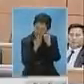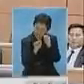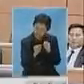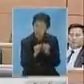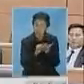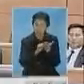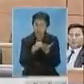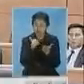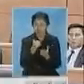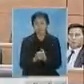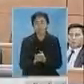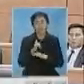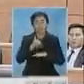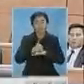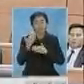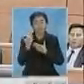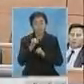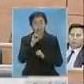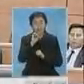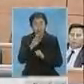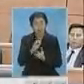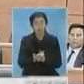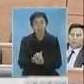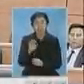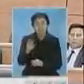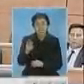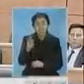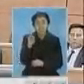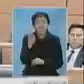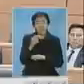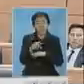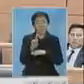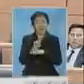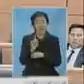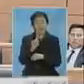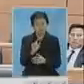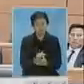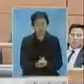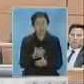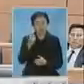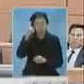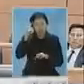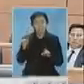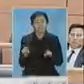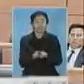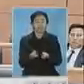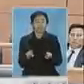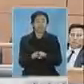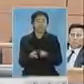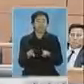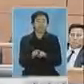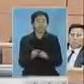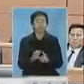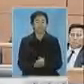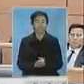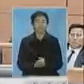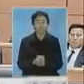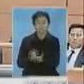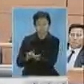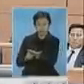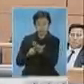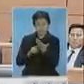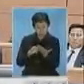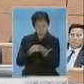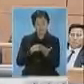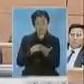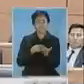หน้าพรรคประชาธิปัตย์บอกลูกพรรคว่าที่เลือกนายสมบัติมาเป็นประธานเพราะว่าเห็นว่าแนวทางเดียวกันแต่เมื่อมีข้อเสนอมาเป็นแบบ